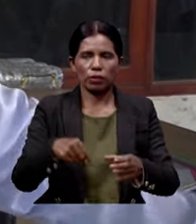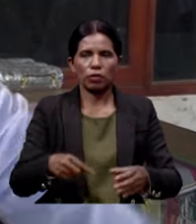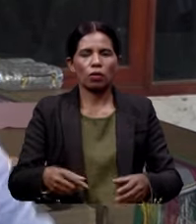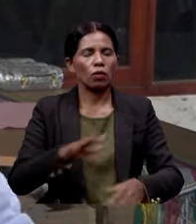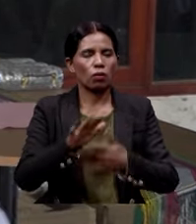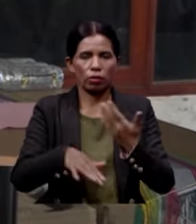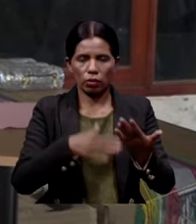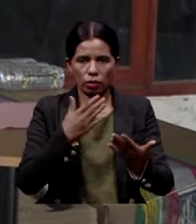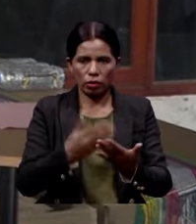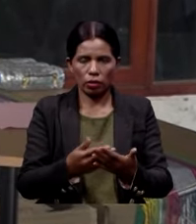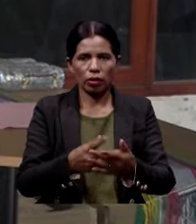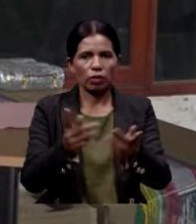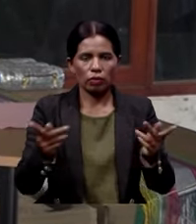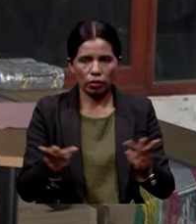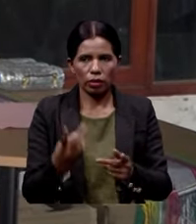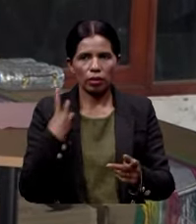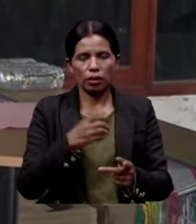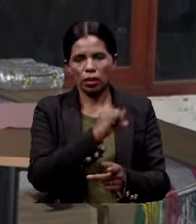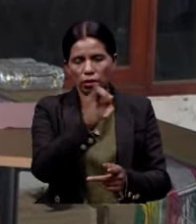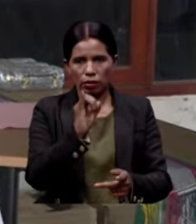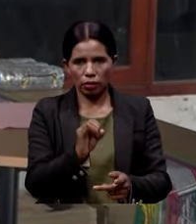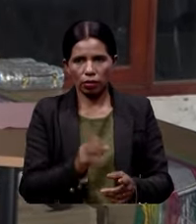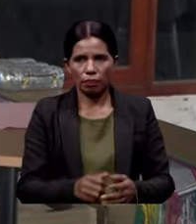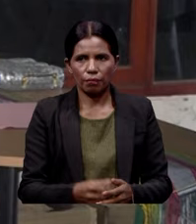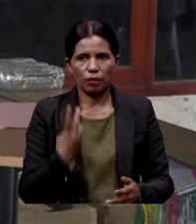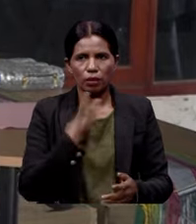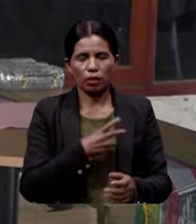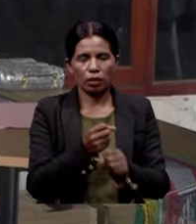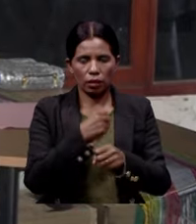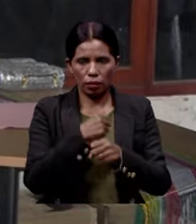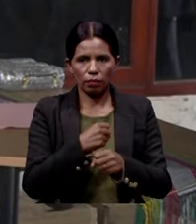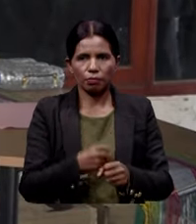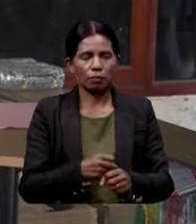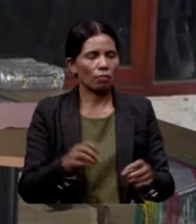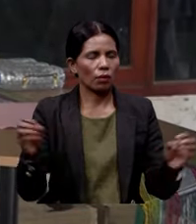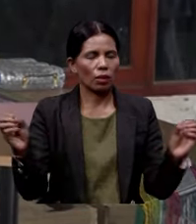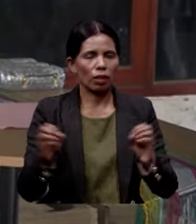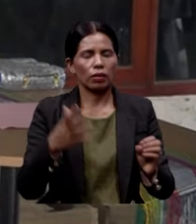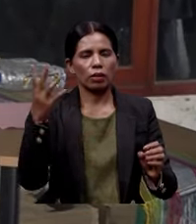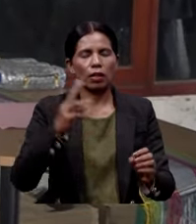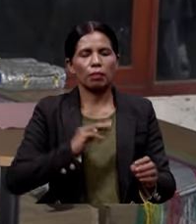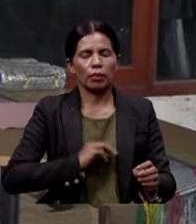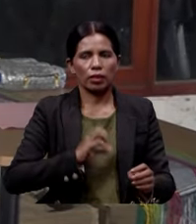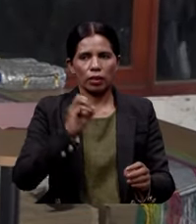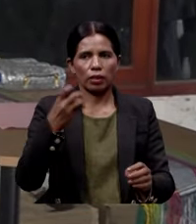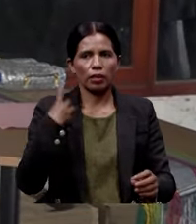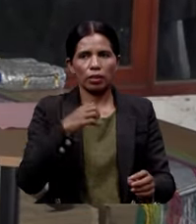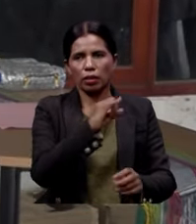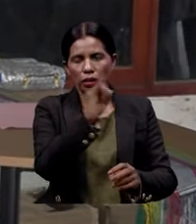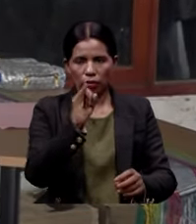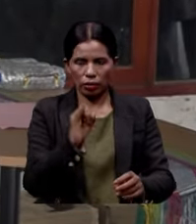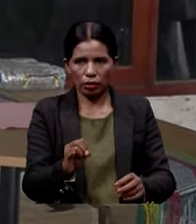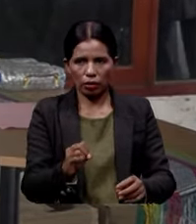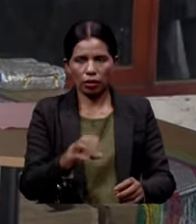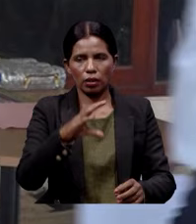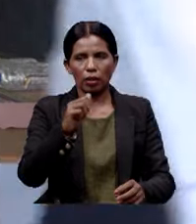itu fatin lebih mai identifikan. Itu nih mai tasi halu. Lawas di tembet naru itu identifikan mesti ya pati